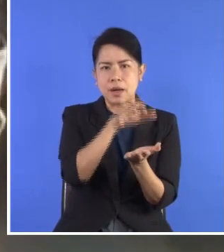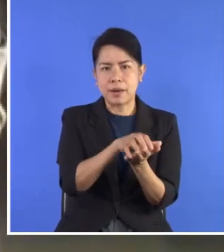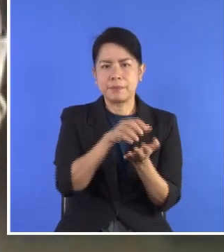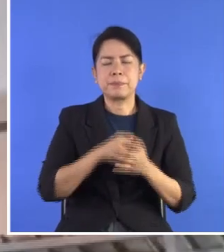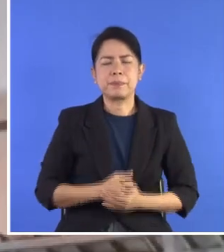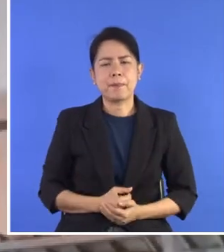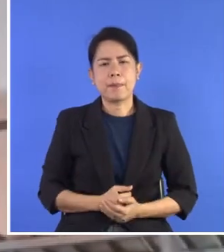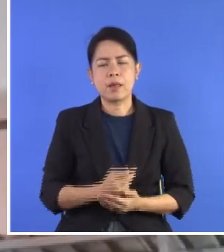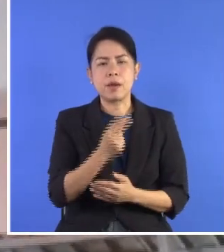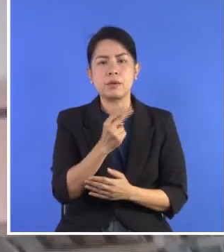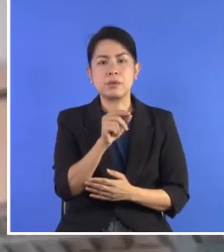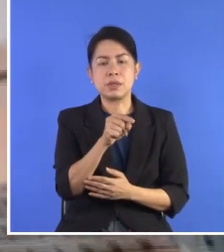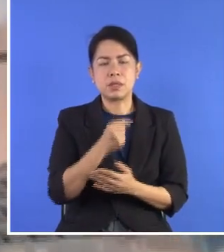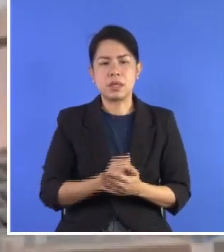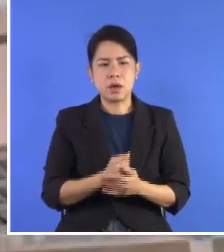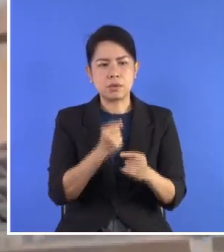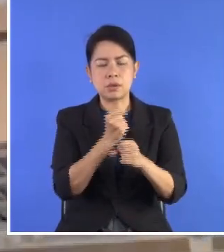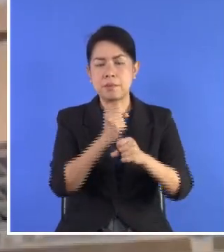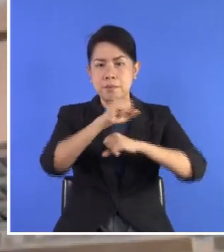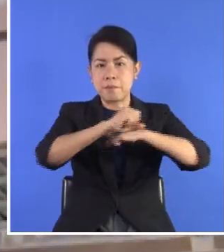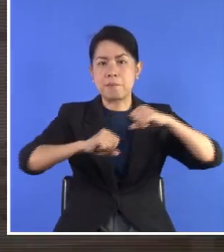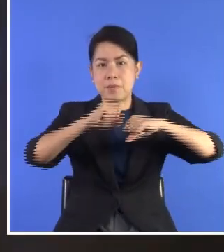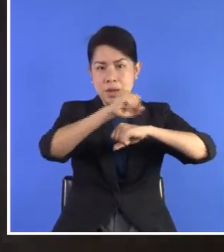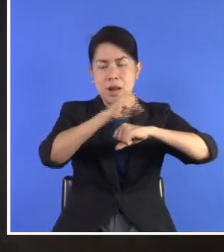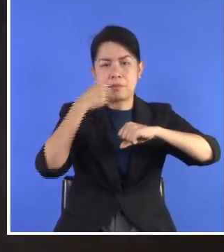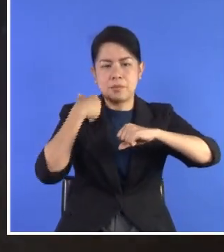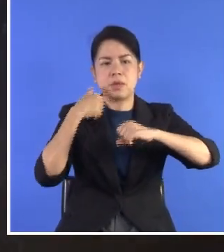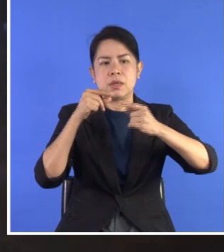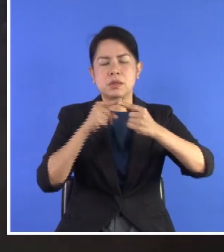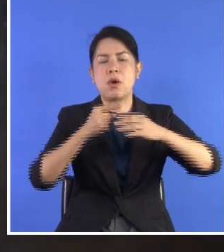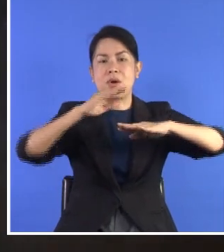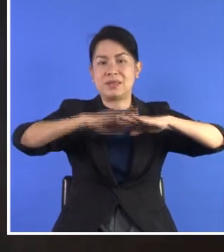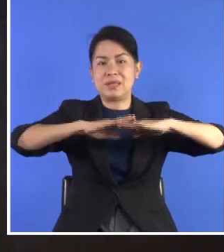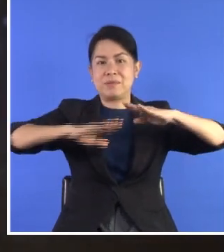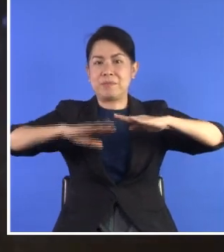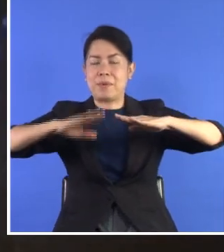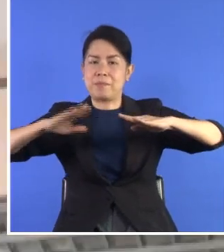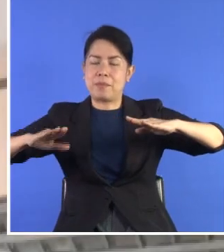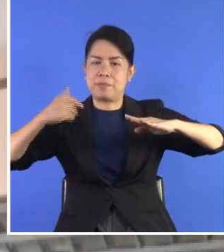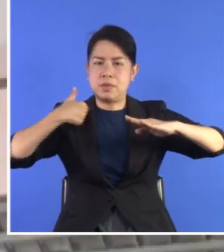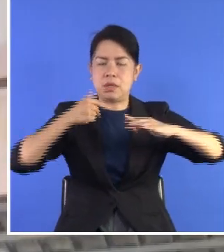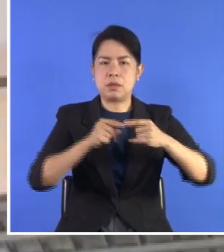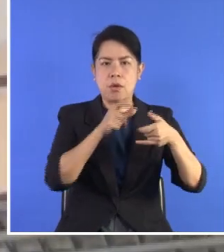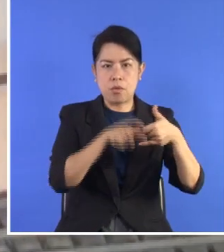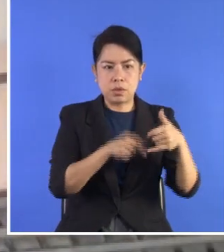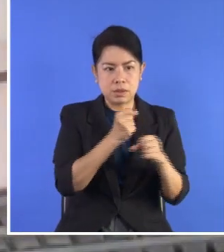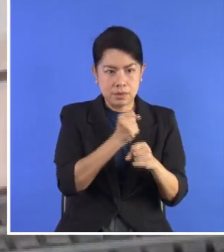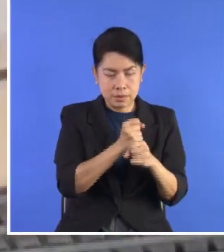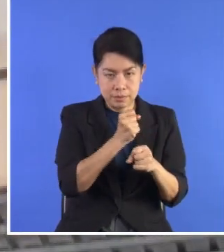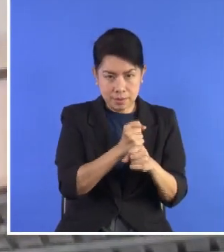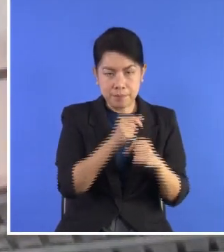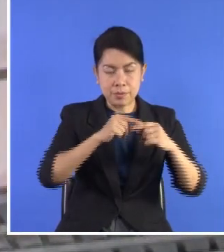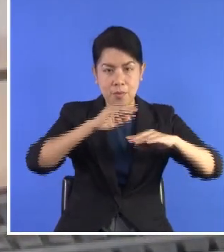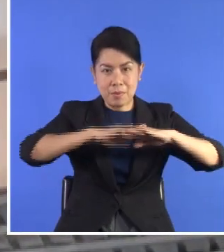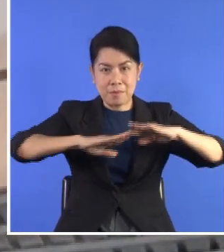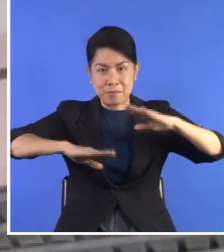คือเหมือนกับว่าเขากำลังติดตั้งหลังคาก็ต้องใช้ช่างขึ้นไปมุงหลังคาสิ่งที่เจอคือนายไทยรัตน์สวัสดี